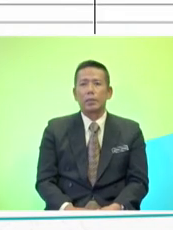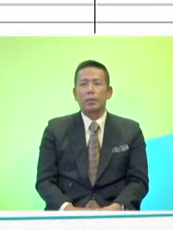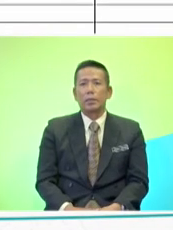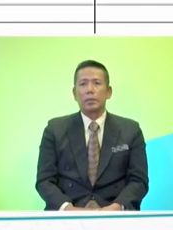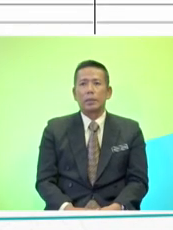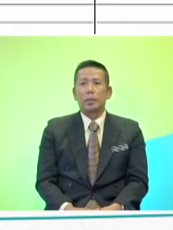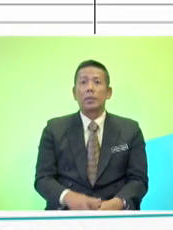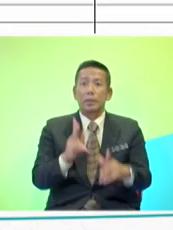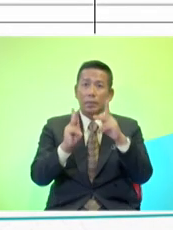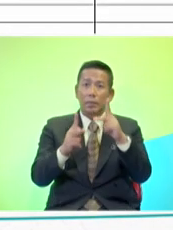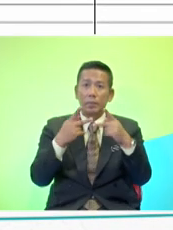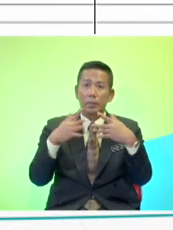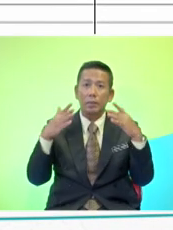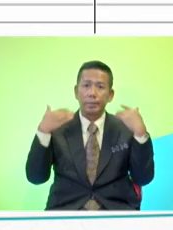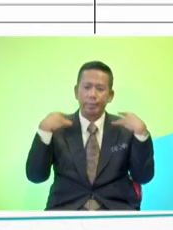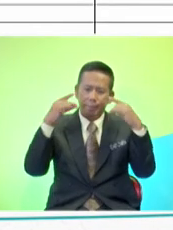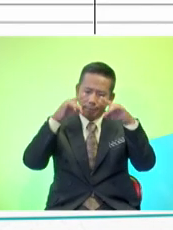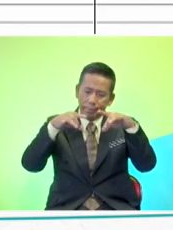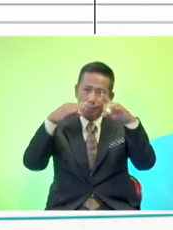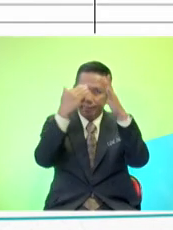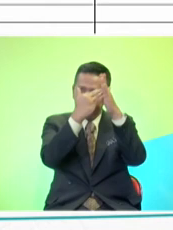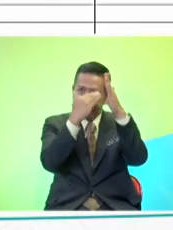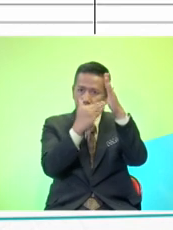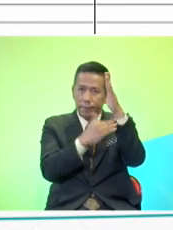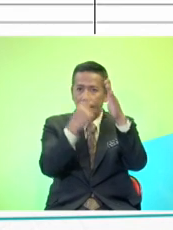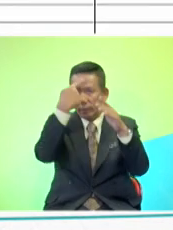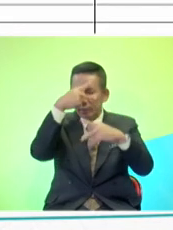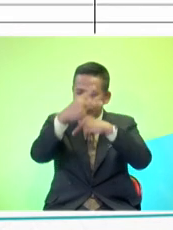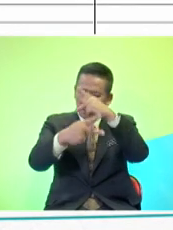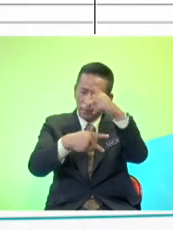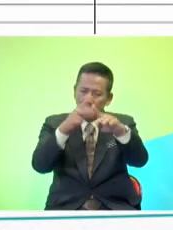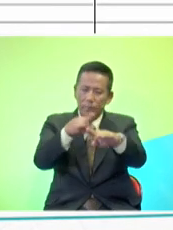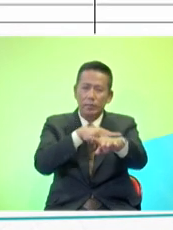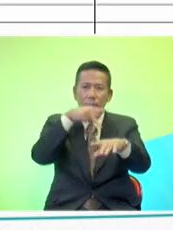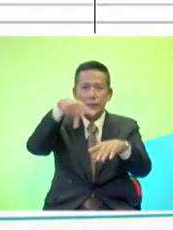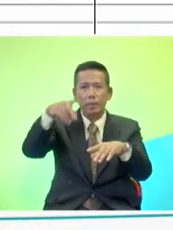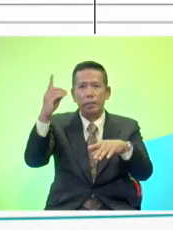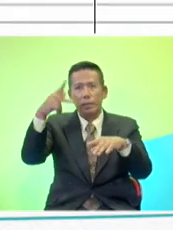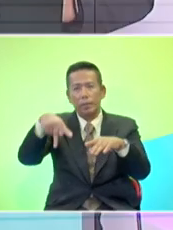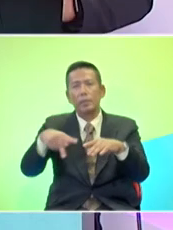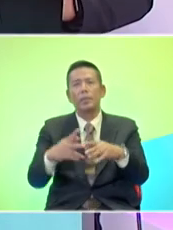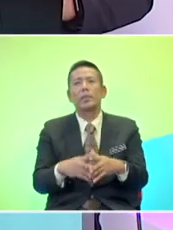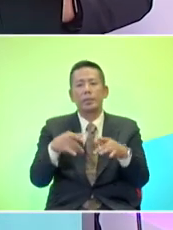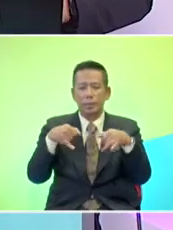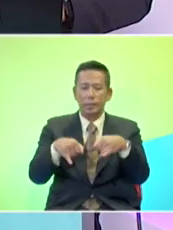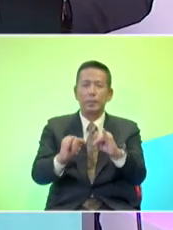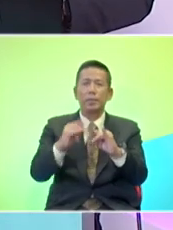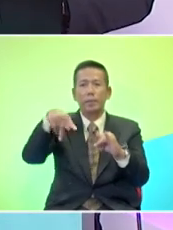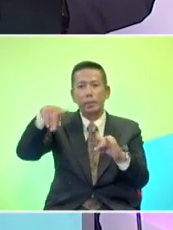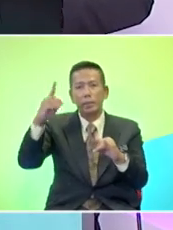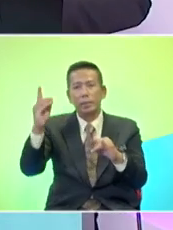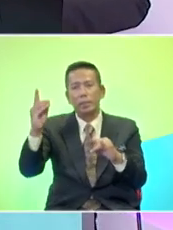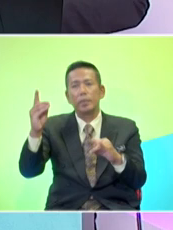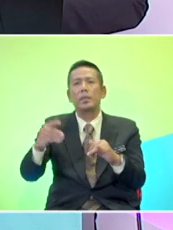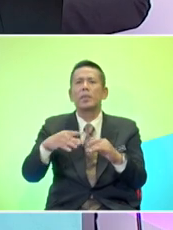kalau kita hadir Saya makan untuk proses sepanjang PDP itu langsung ya Mari kita tahu dijalankan secara